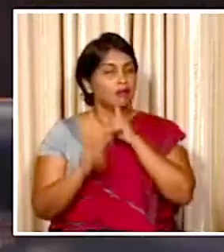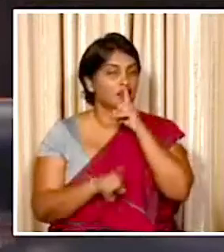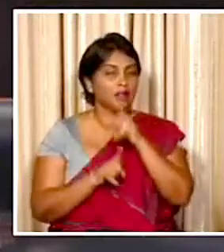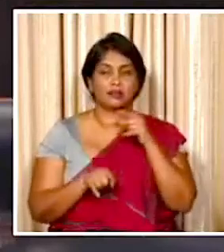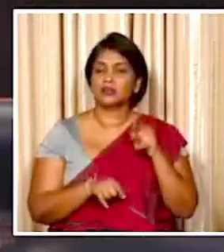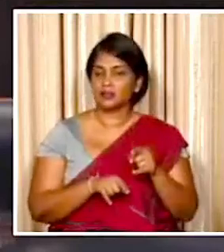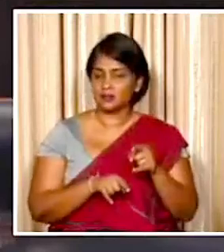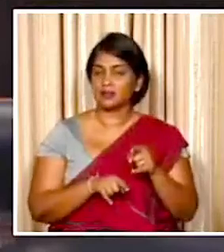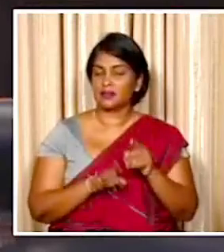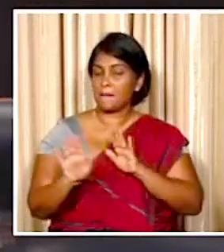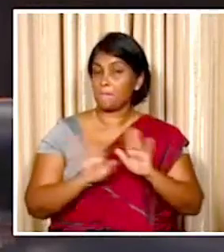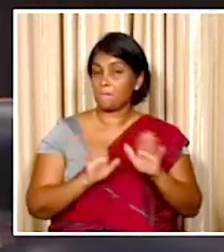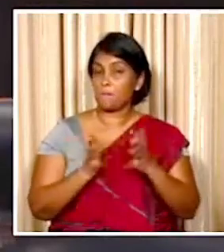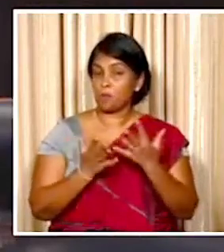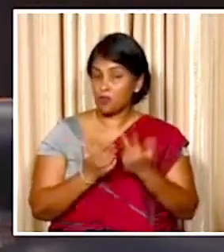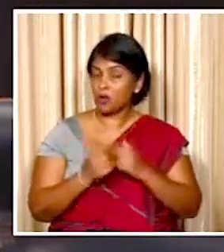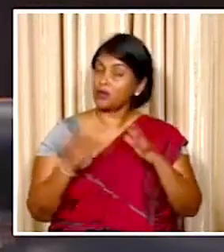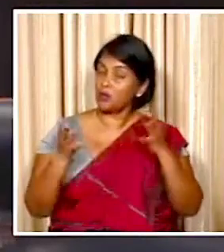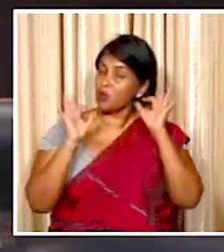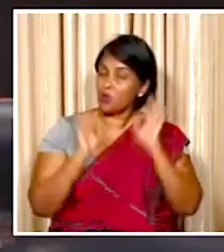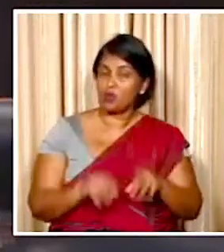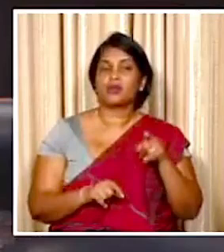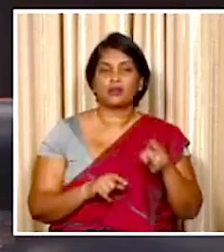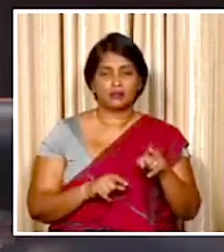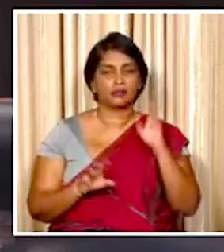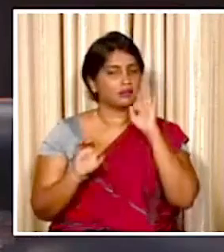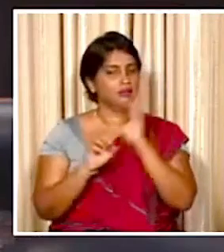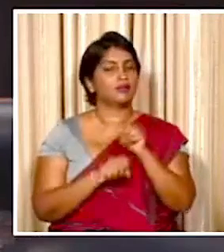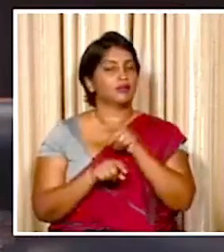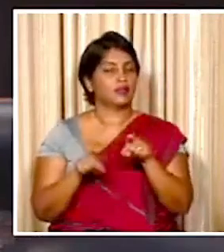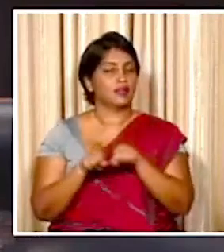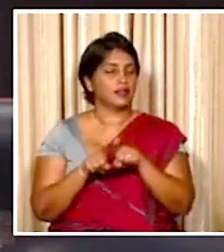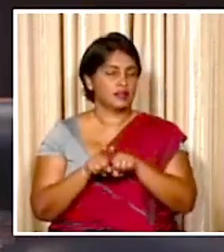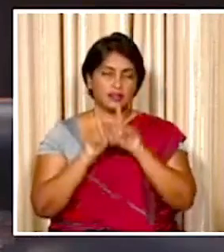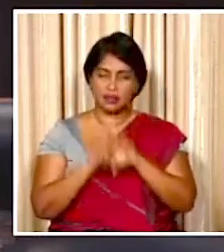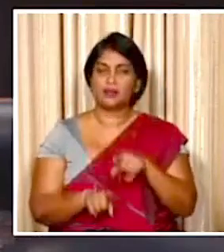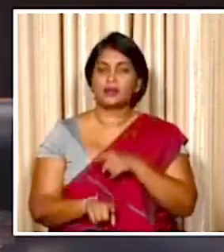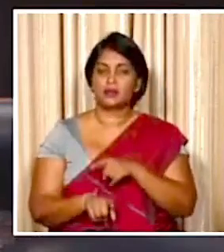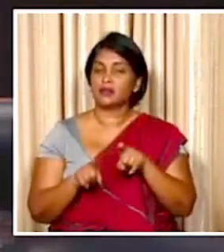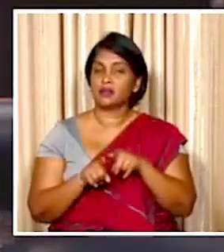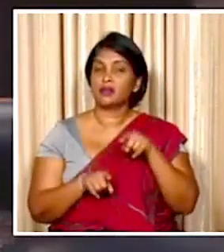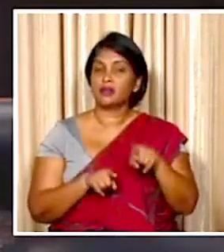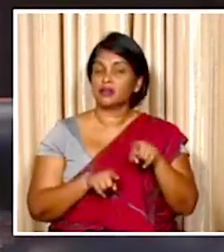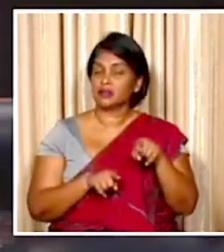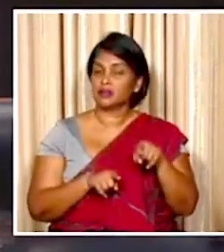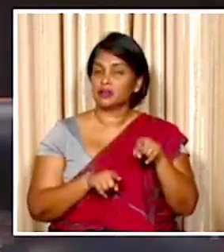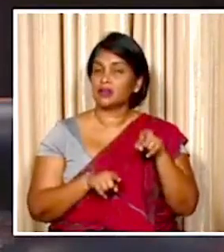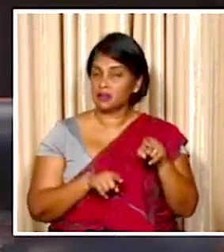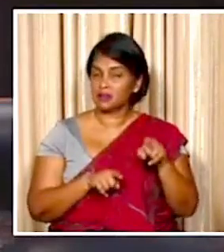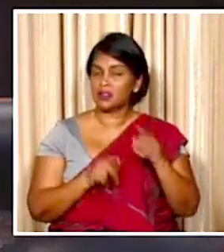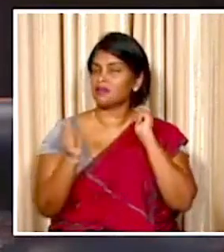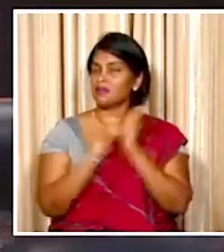ඒවා මර්ධනය කළ යුතුයි එසේ නොවිය යුතුයි කියන එකනොත් ප්‍රකාශ වෙන්නේ ඒ බියම තමයි ඒ කියන්නේ මේ මේ මේ